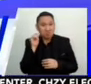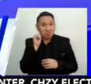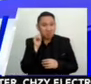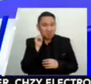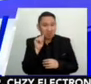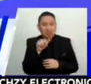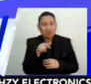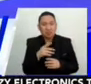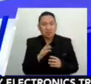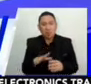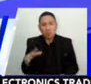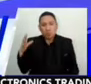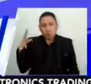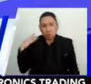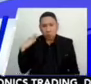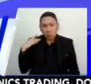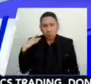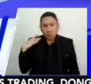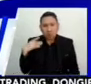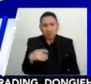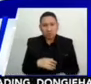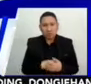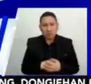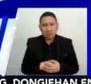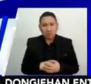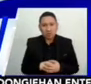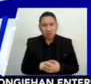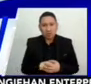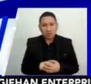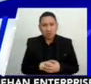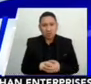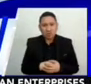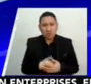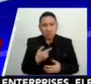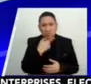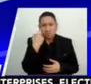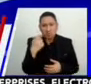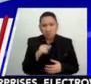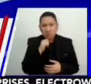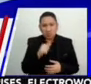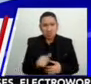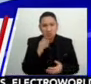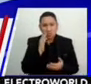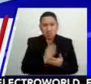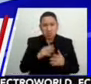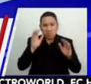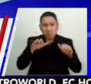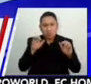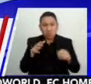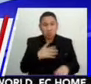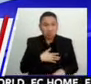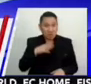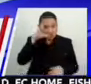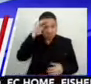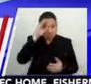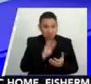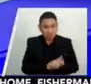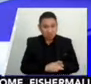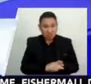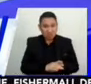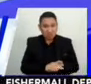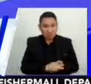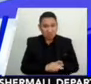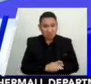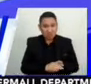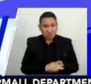rin Hindi pa tayo nakaka dahil hindi nga po tumigil itong ulan pumunta kanina yung asawa ko doon maitim na po yung ilalim